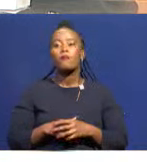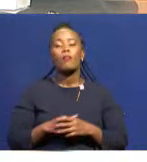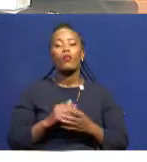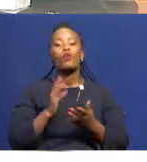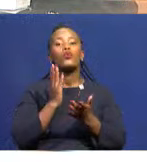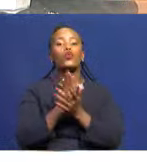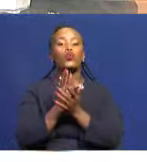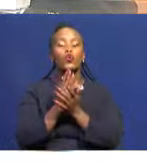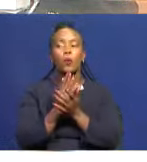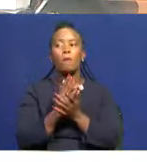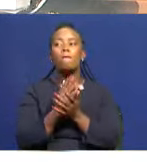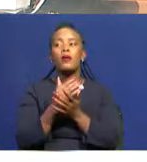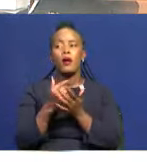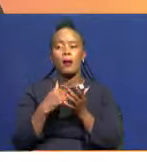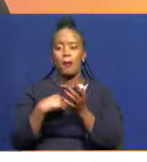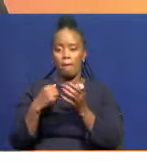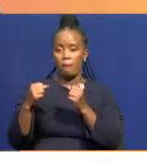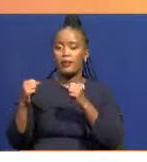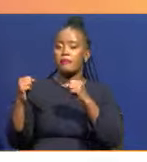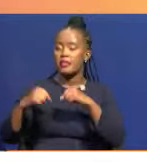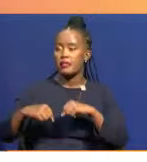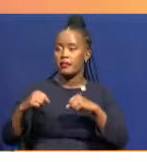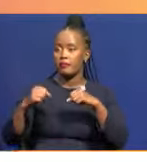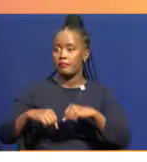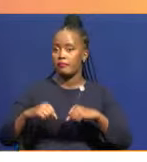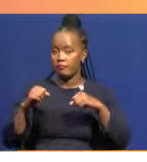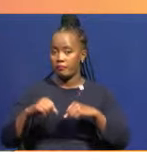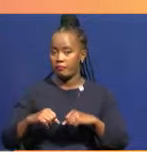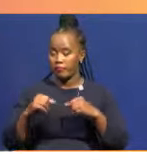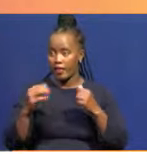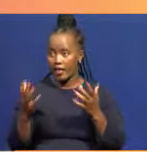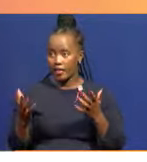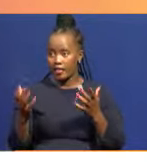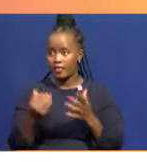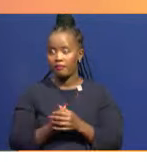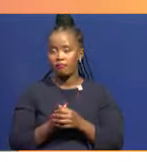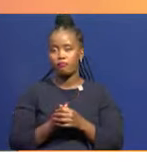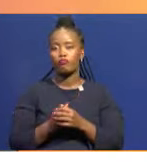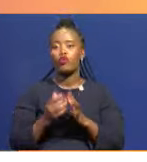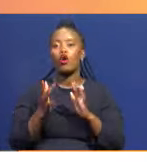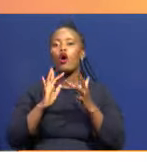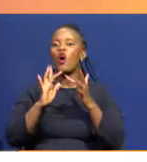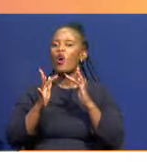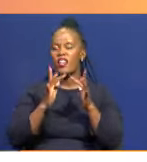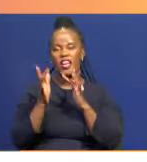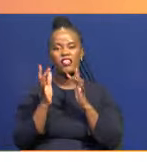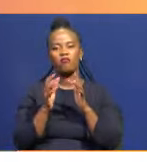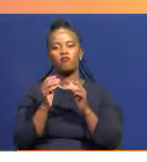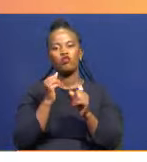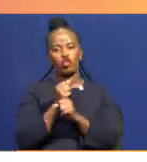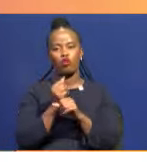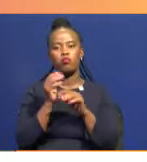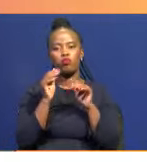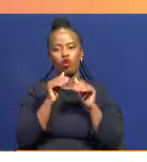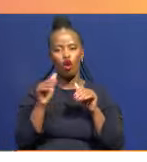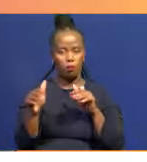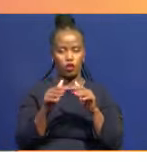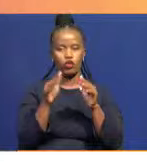Nakubaliana na wewe kasichana ya kwamba pale kwenye mitandao nafasi sipo.